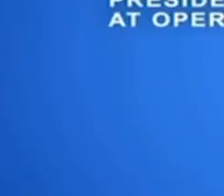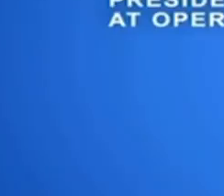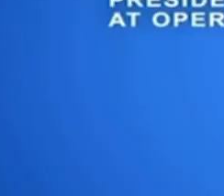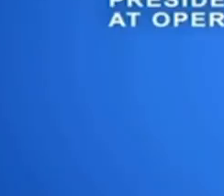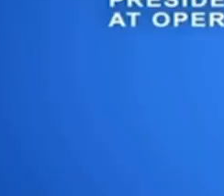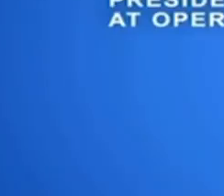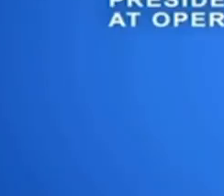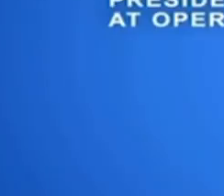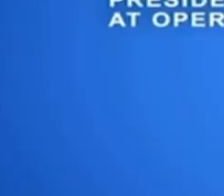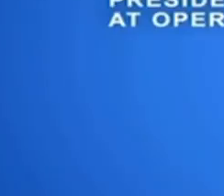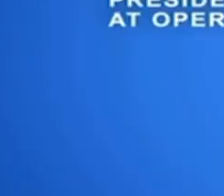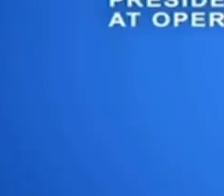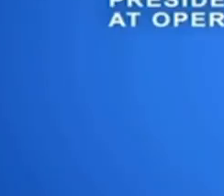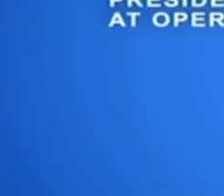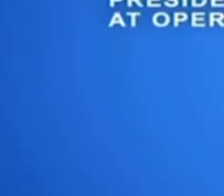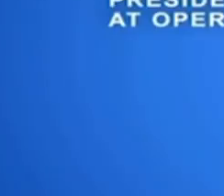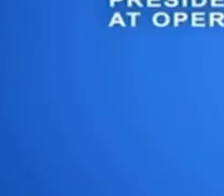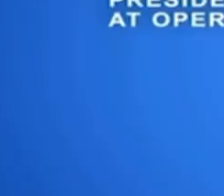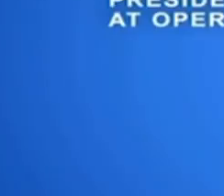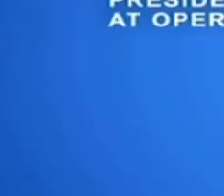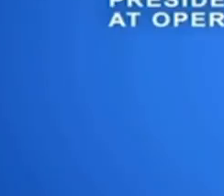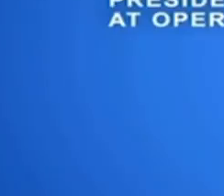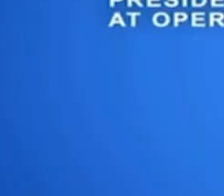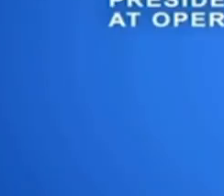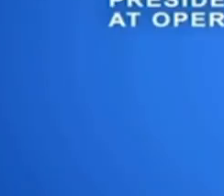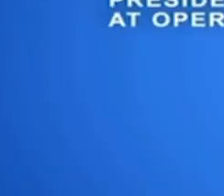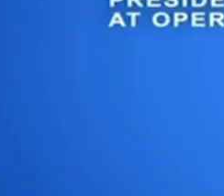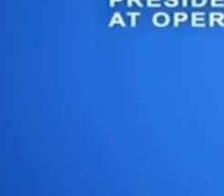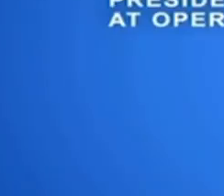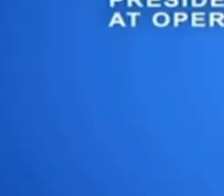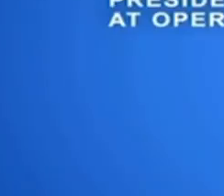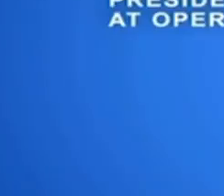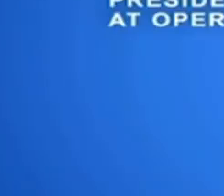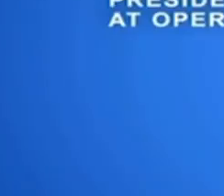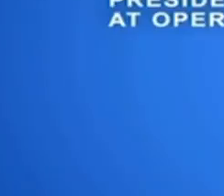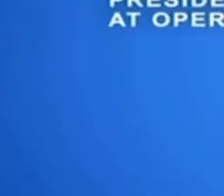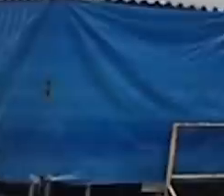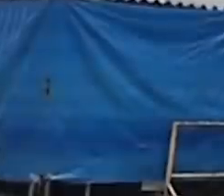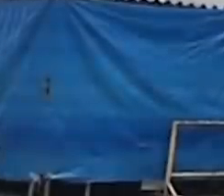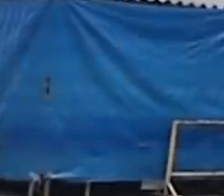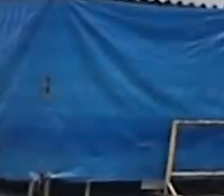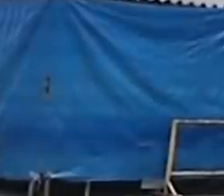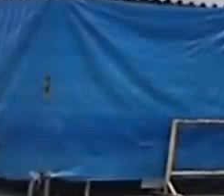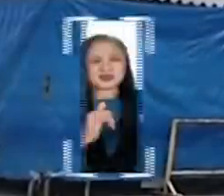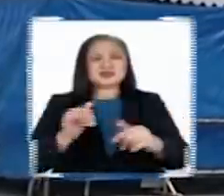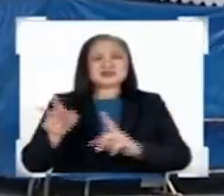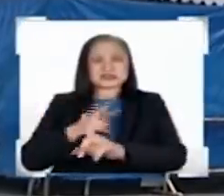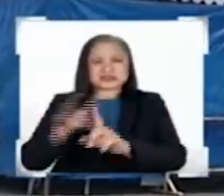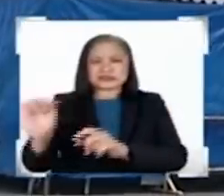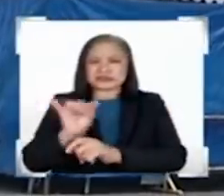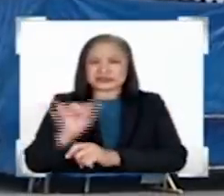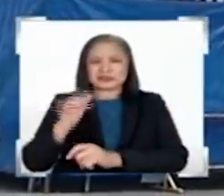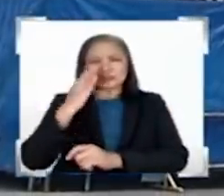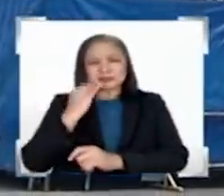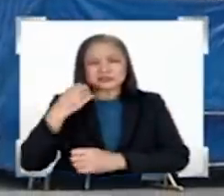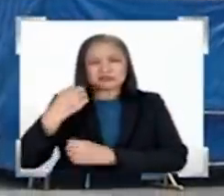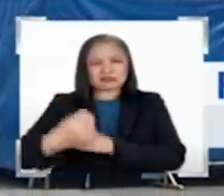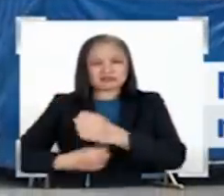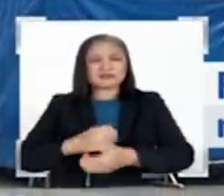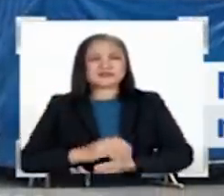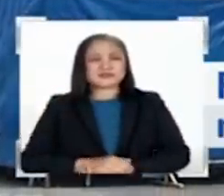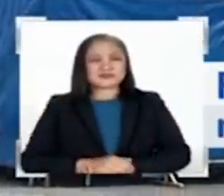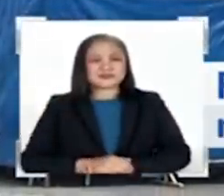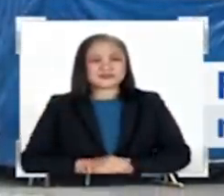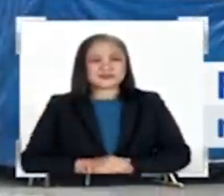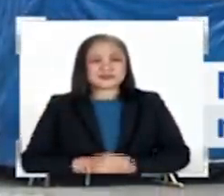natin kakong ganunin, kako, dahil nakakaawa tayo pare-parehas, biktima rin sila. Sa Martes pa diringgin ng LTFRB ang